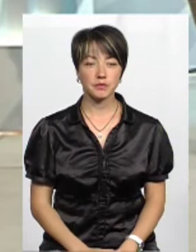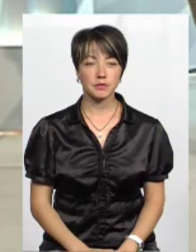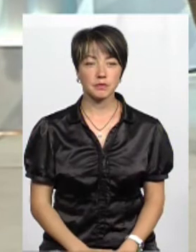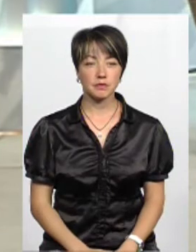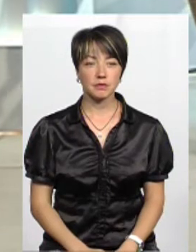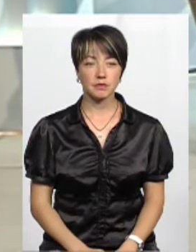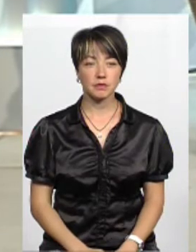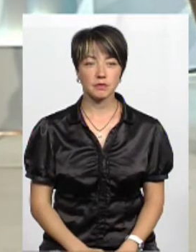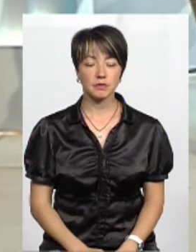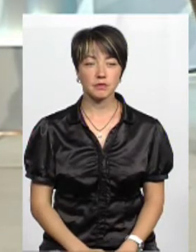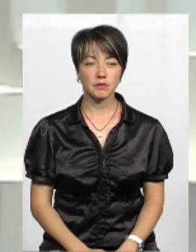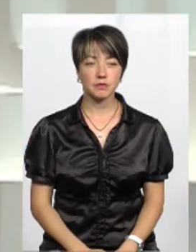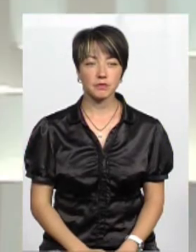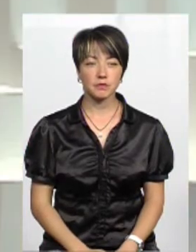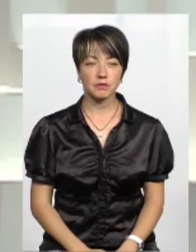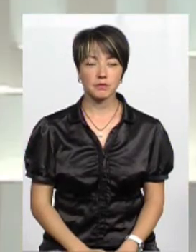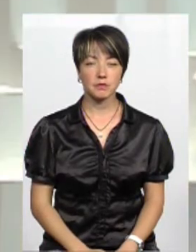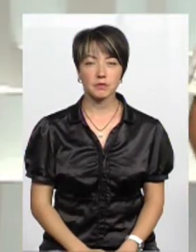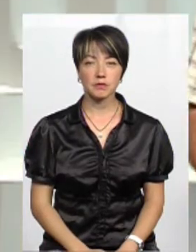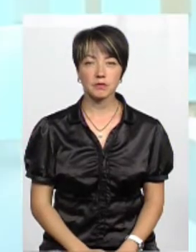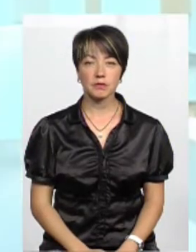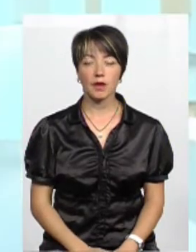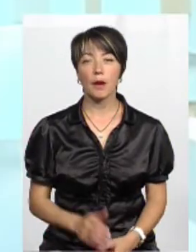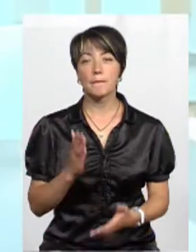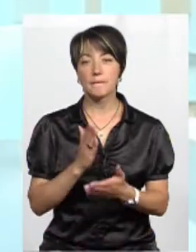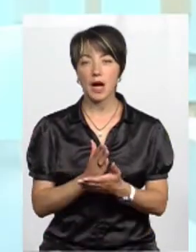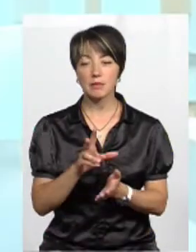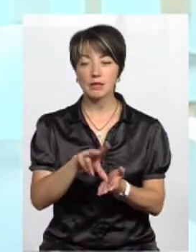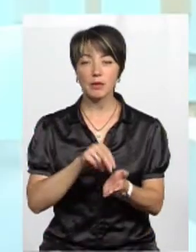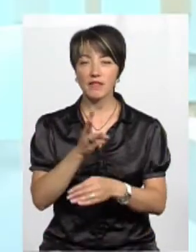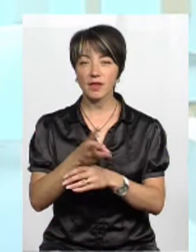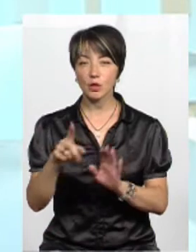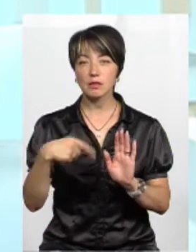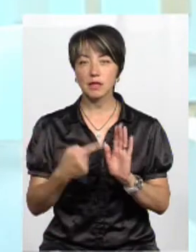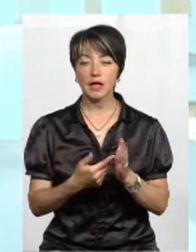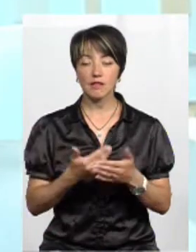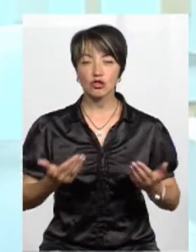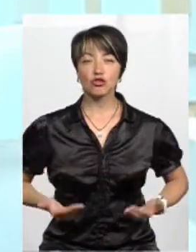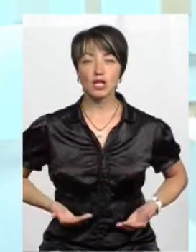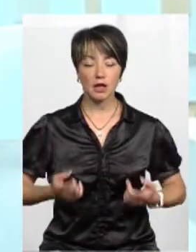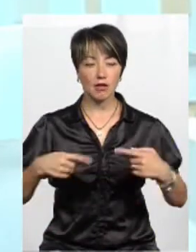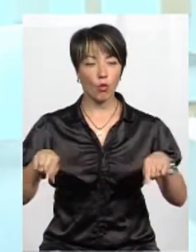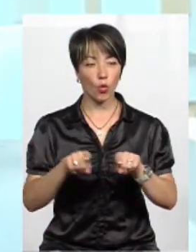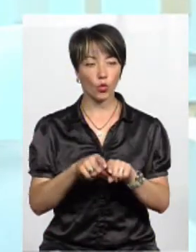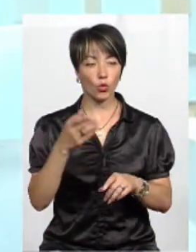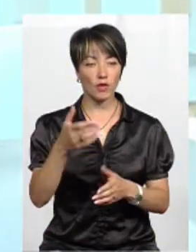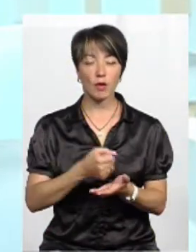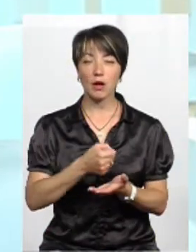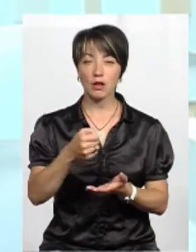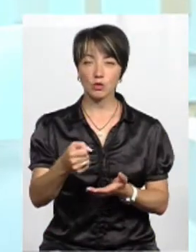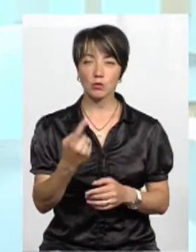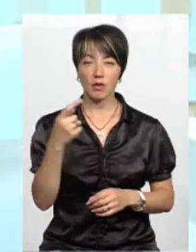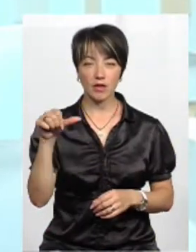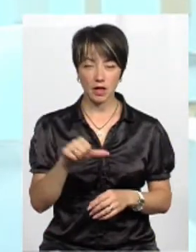у відповідності до цього. Зрозуміло. І маємо записані відеозапитання від жителів округу, по якому ви балотуєтесь,